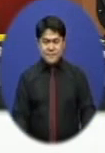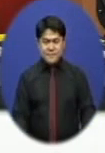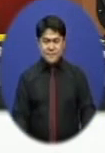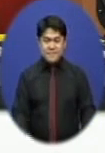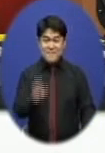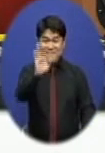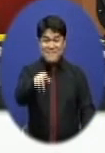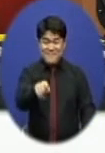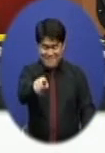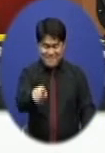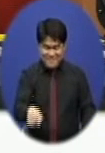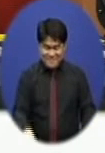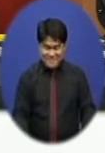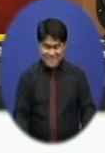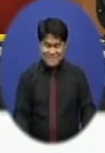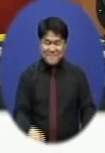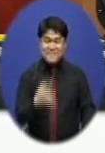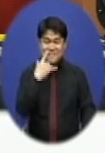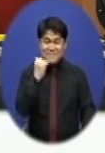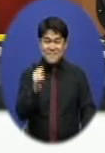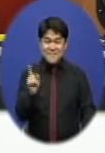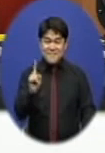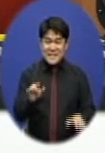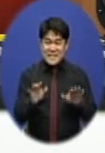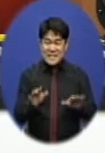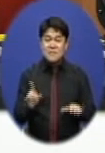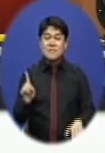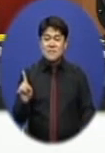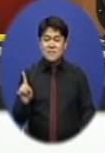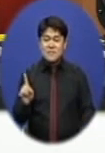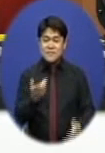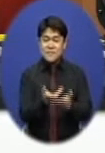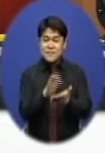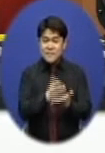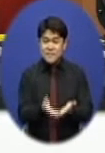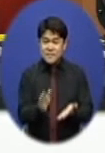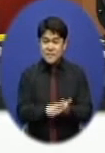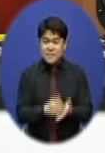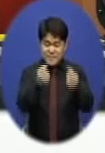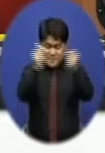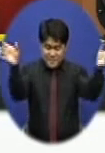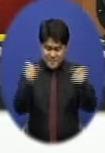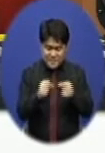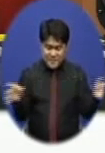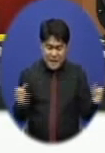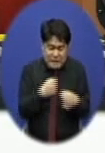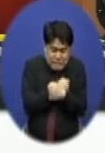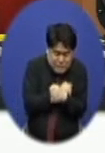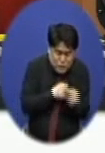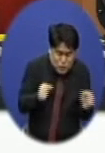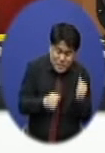망자 이놈아. 네 부모는 사과방에서 지금 님보단이라고 창문 다 터본 게 쪼그리고 자고